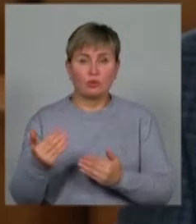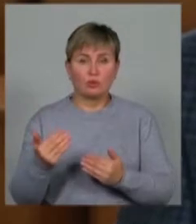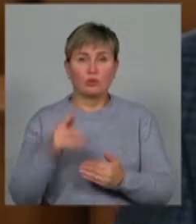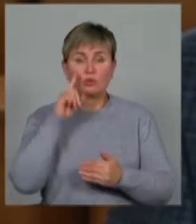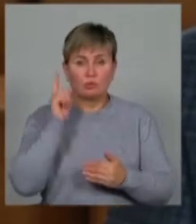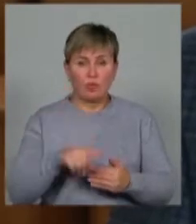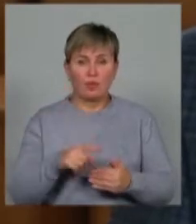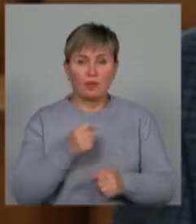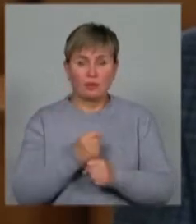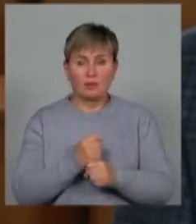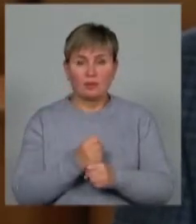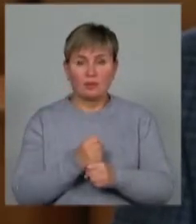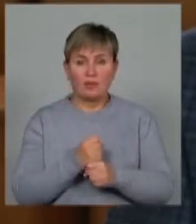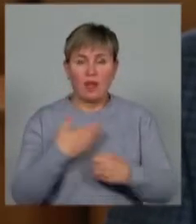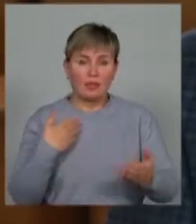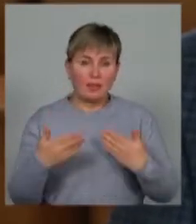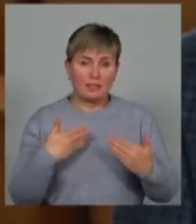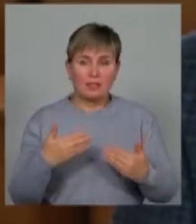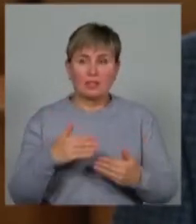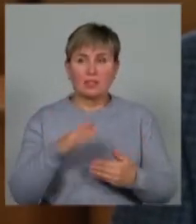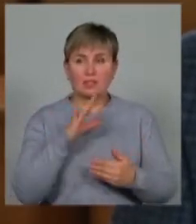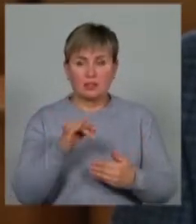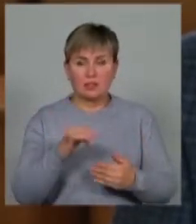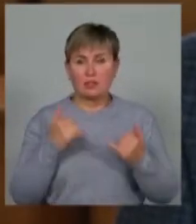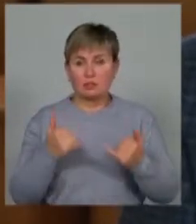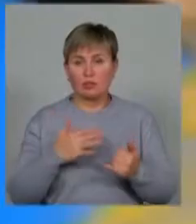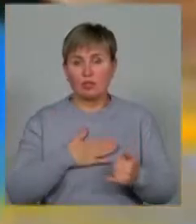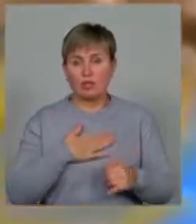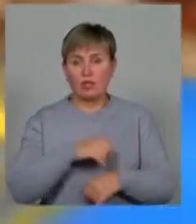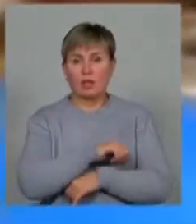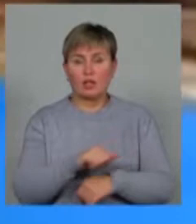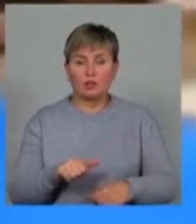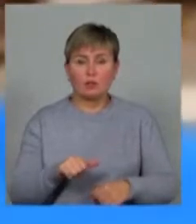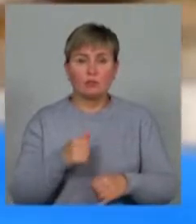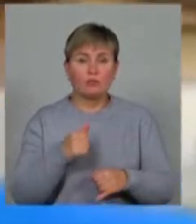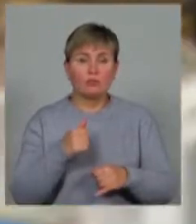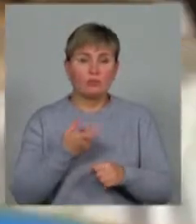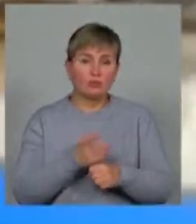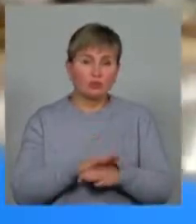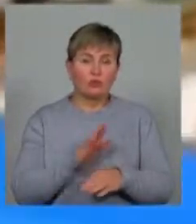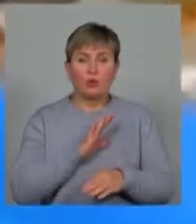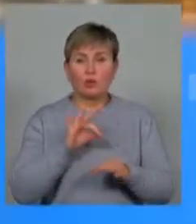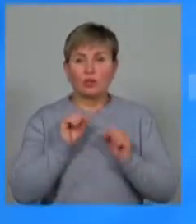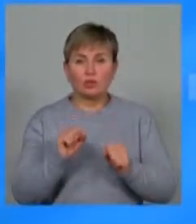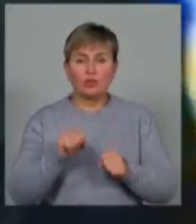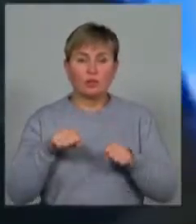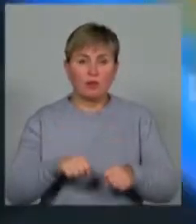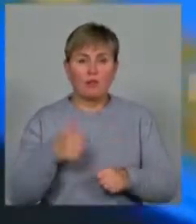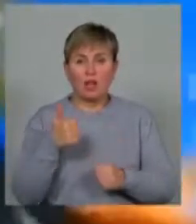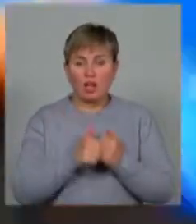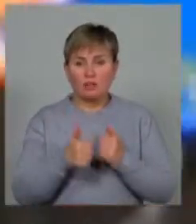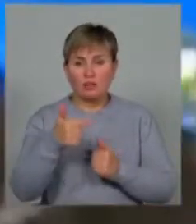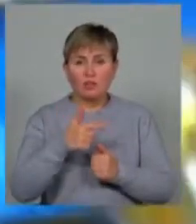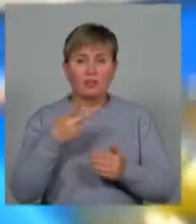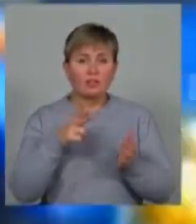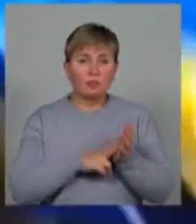сумел наладить отношения и незыблемость вот сегодняшних наших границ. Остро стоял вопрос и о защите прав каждого гражданина.